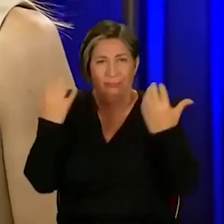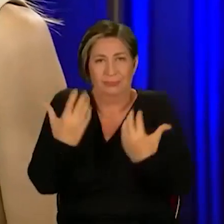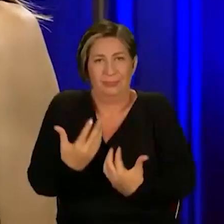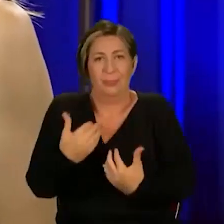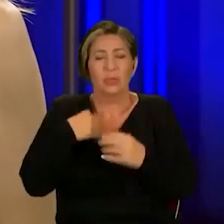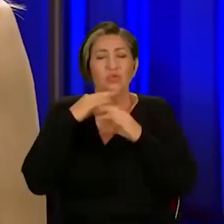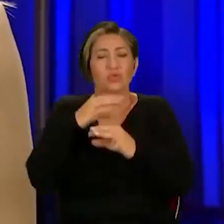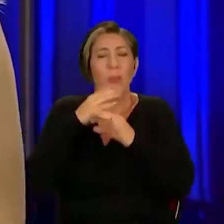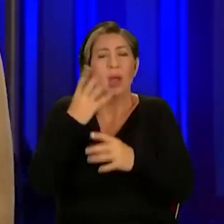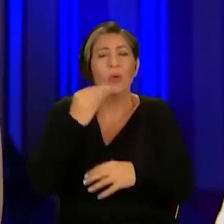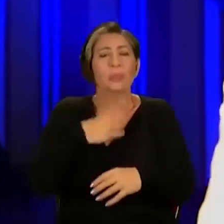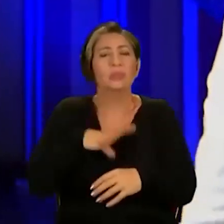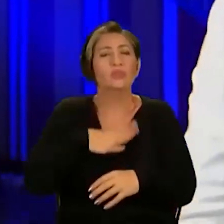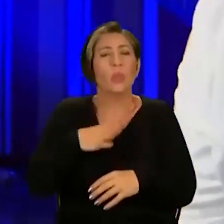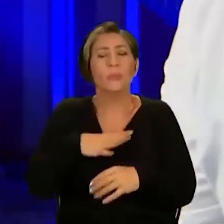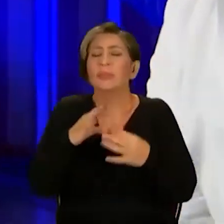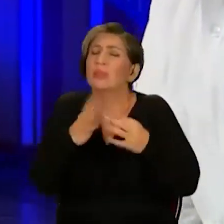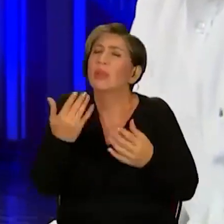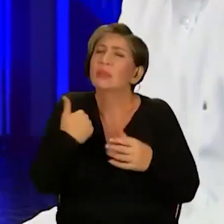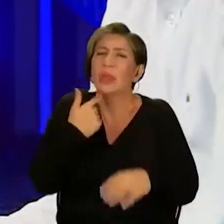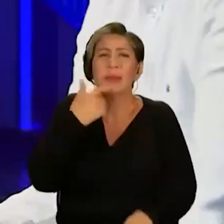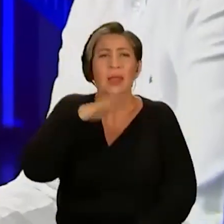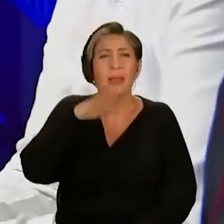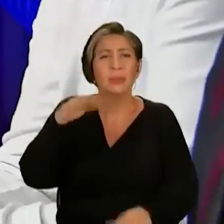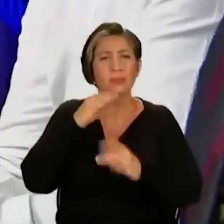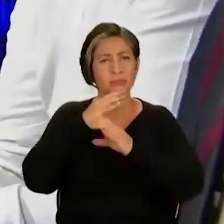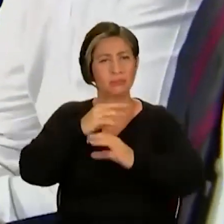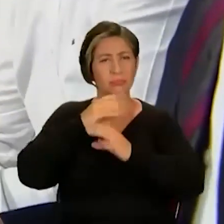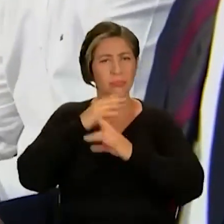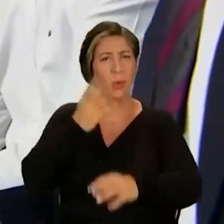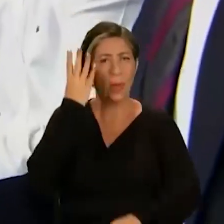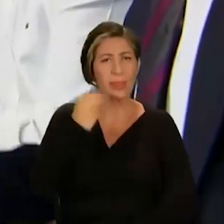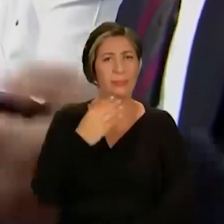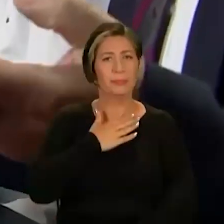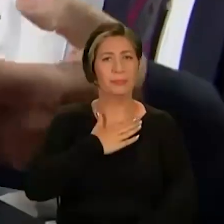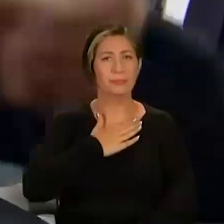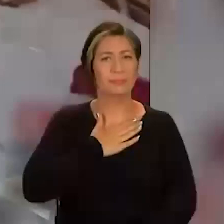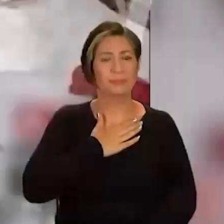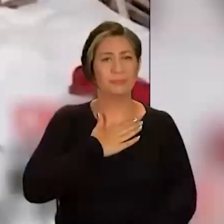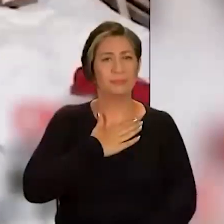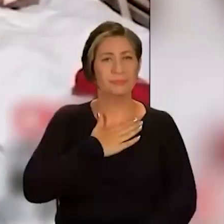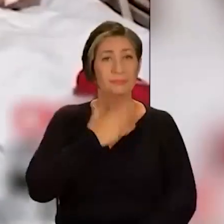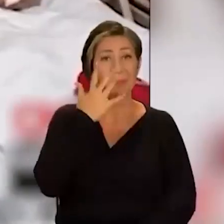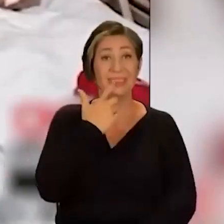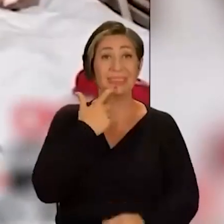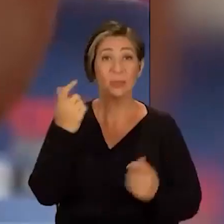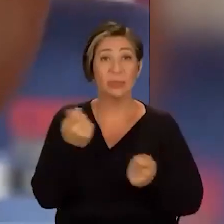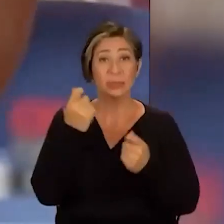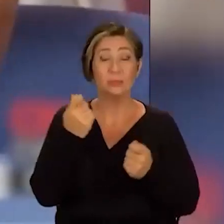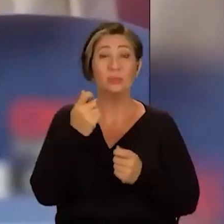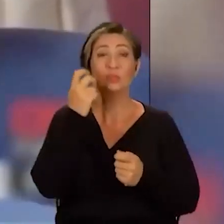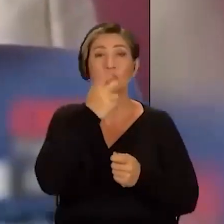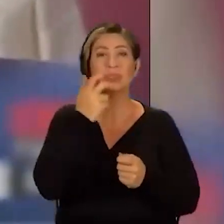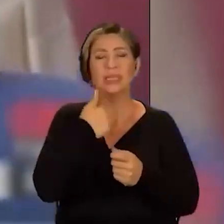ben çoban olmak istiyorum, ben niye çoban kavalı çalmıyorum? 55 yaşımda çoban kavalı çalmayı öğrendim. 5 sene uğraştım ama müziğe çok